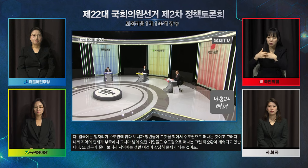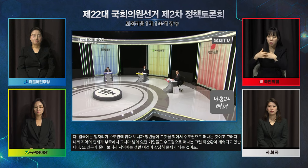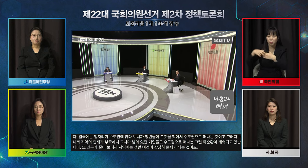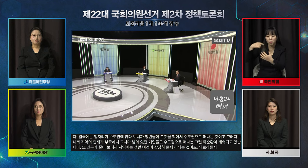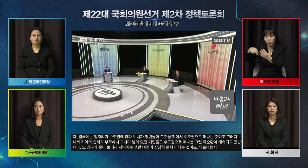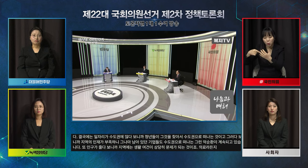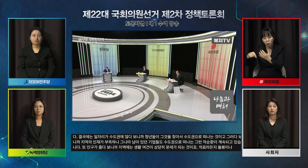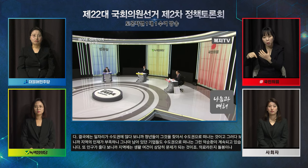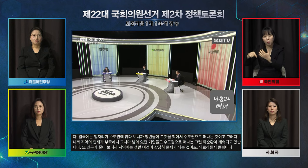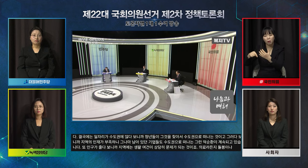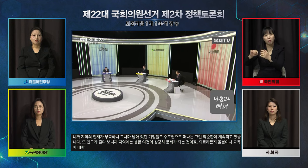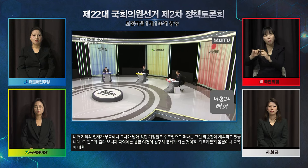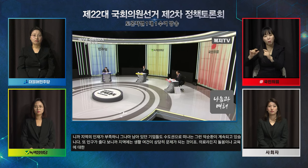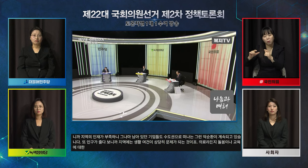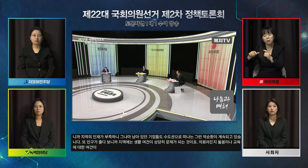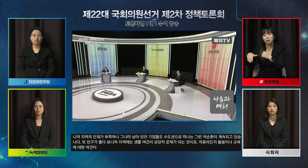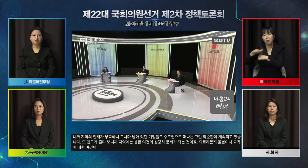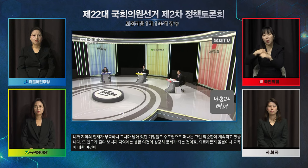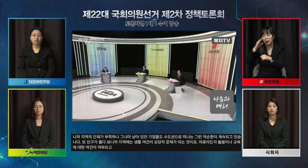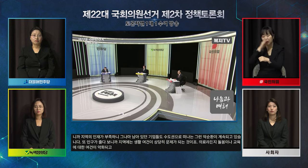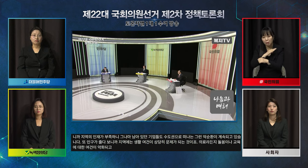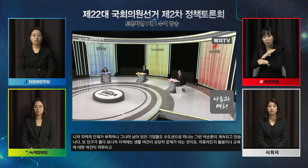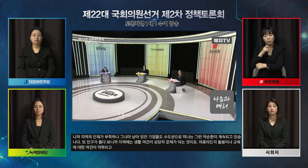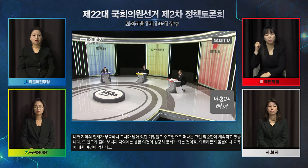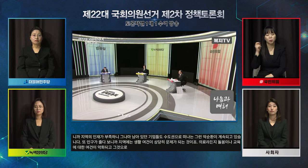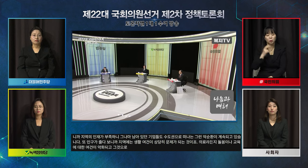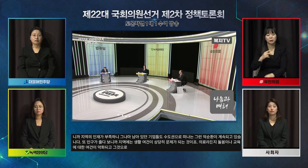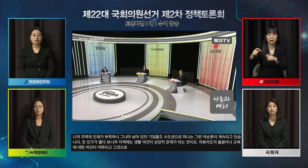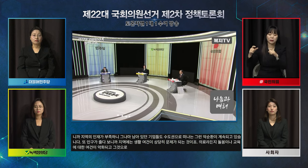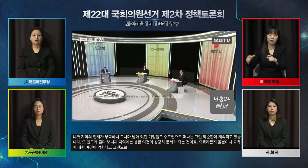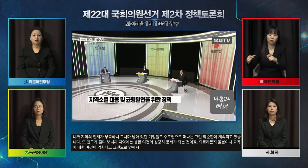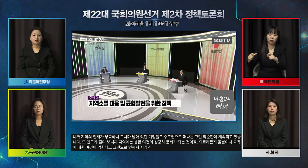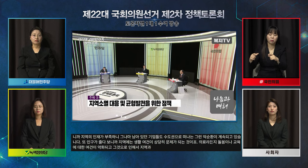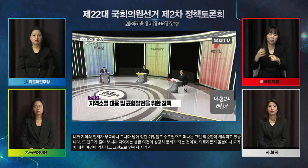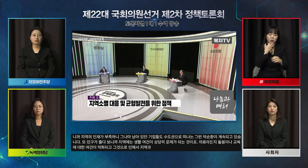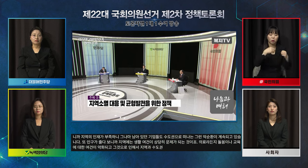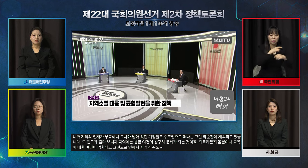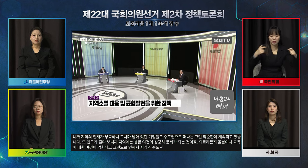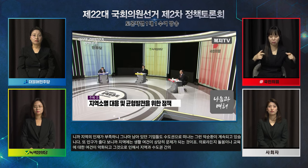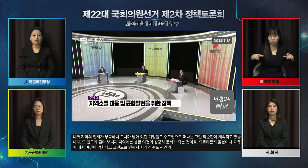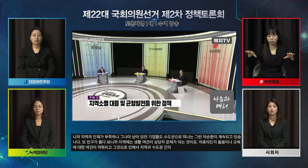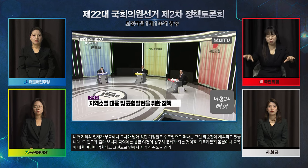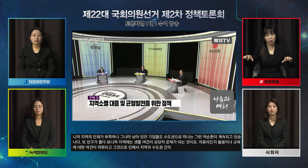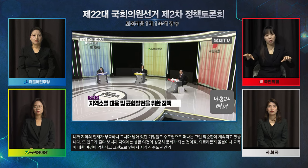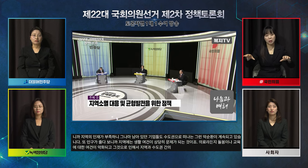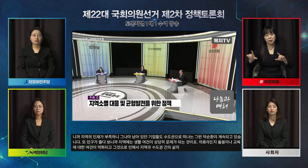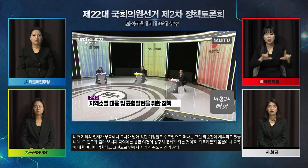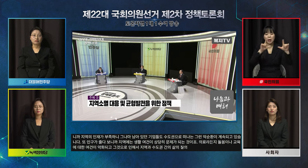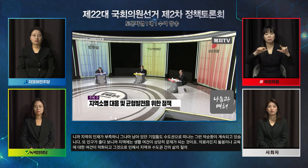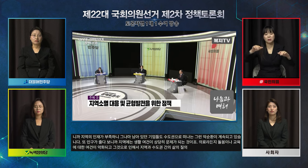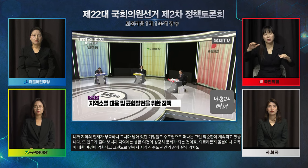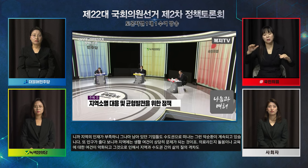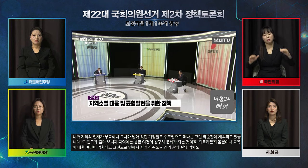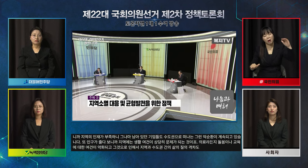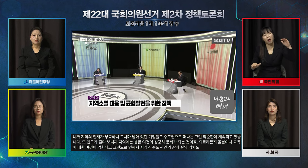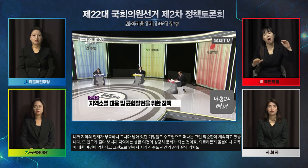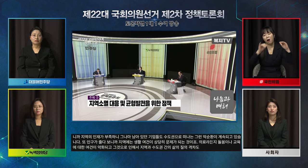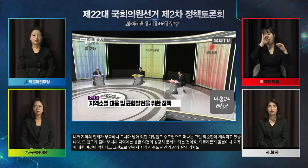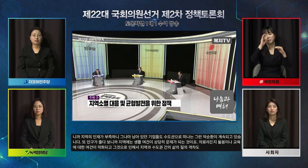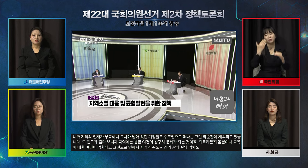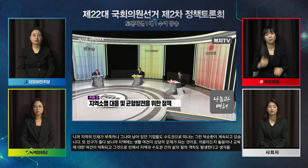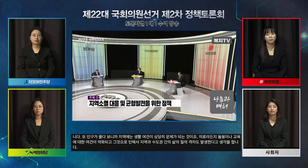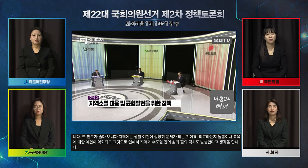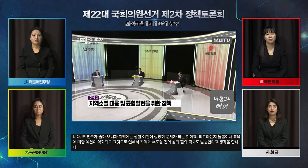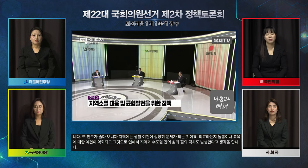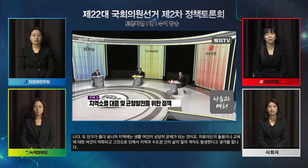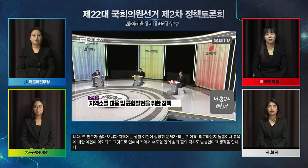교육에 대한 여건이 악화되고 그걸로 인해서 지역과 수도권 간에 삶의 질의 격차도 발생한다고 생각을 합니다.